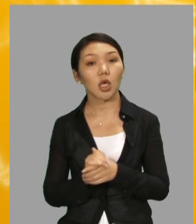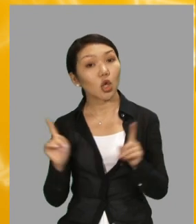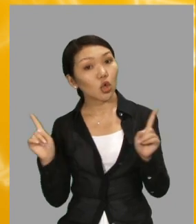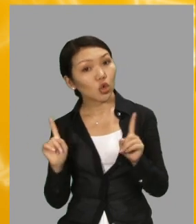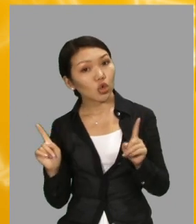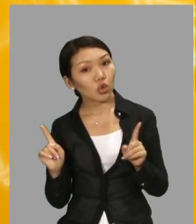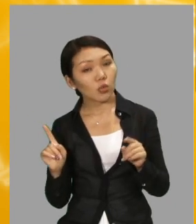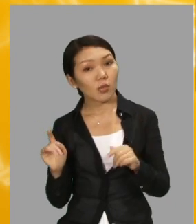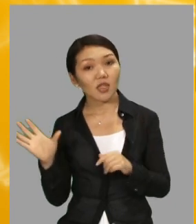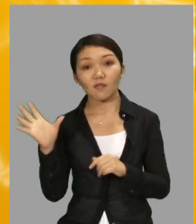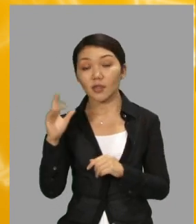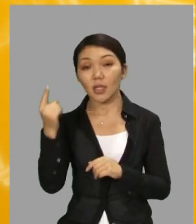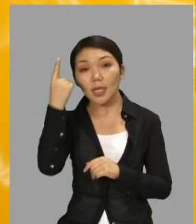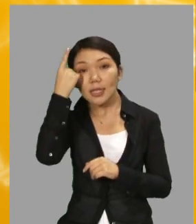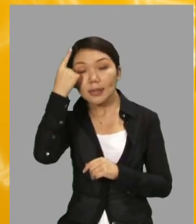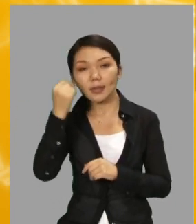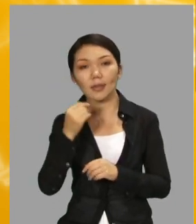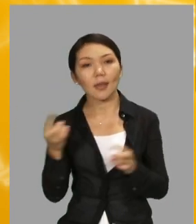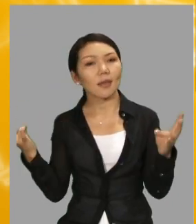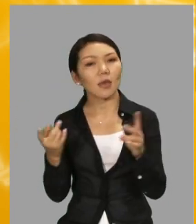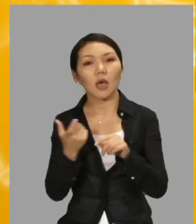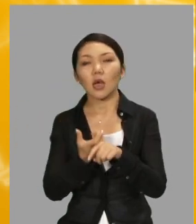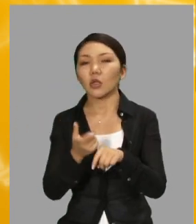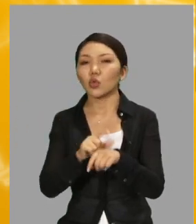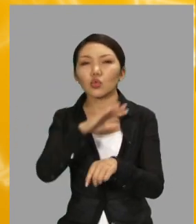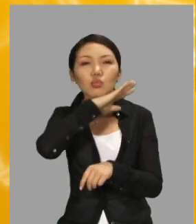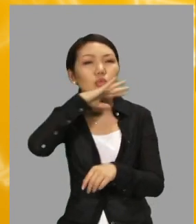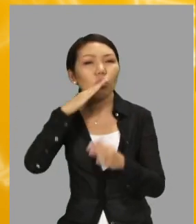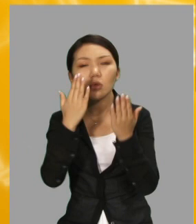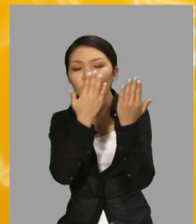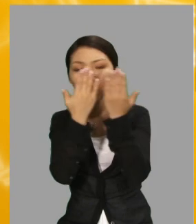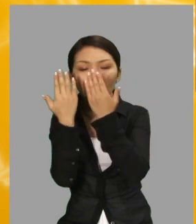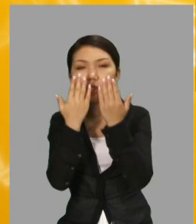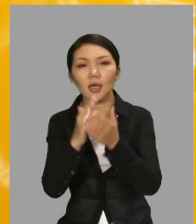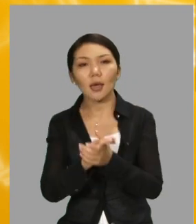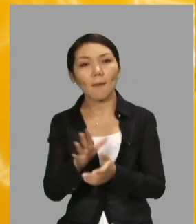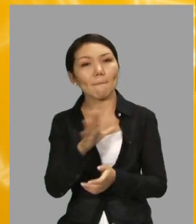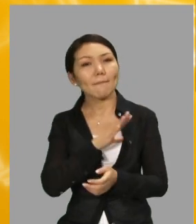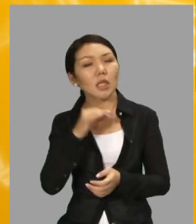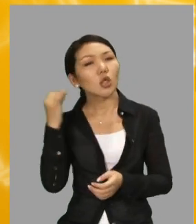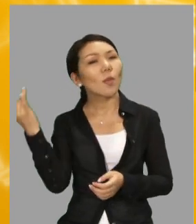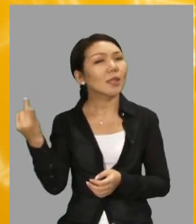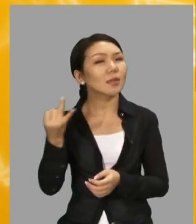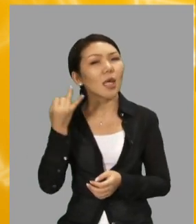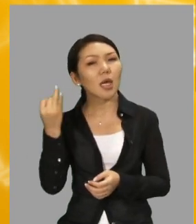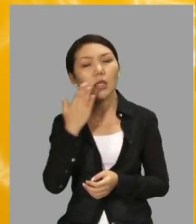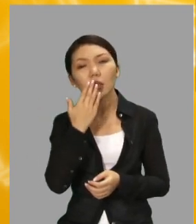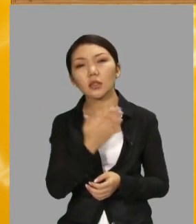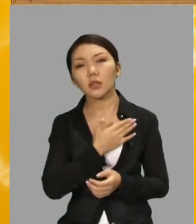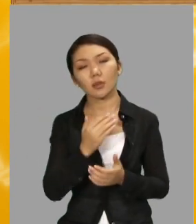Чтобы их все знать, надо очень много читать, быть любознательным.